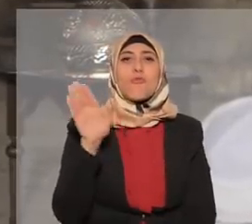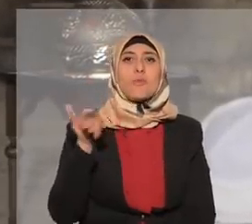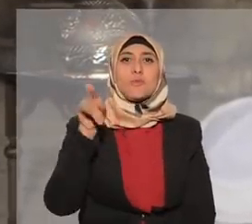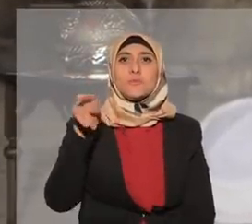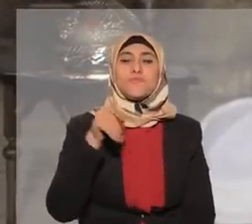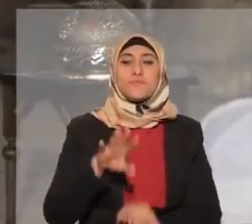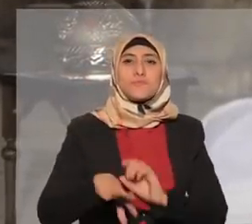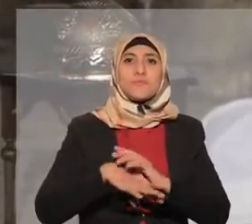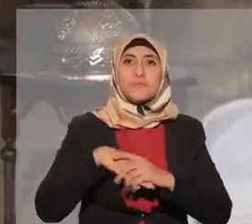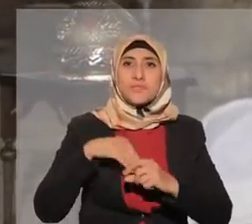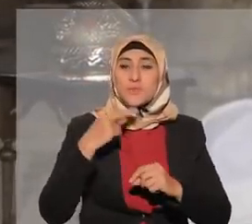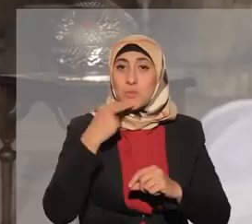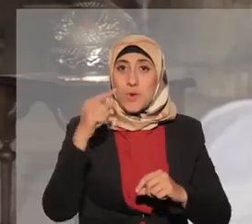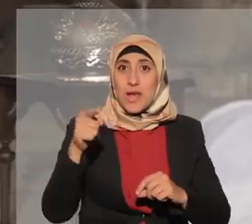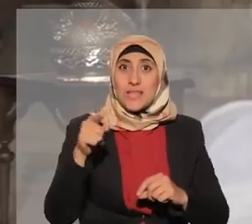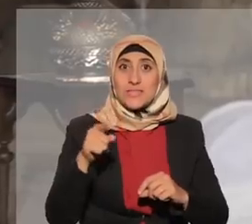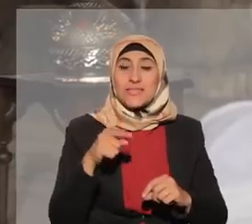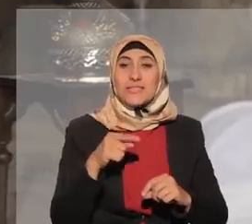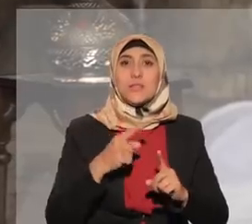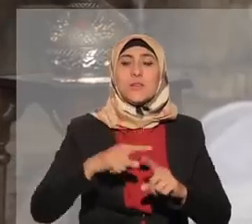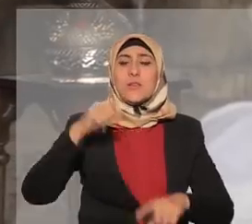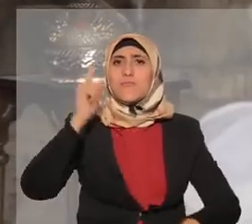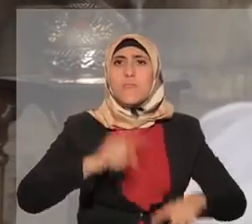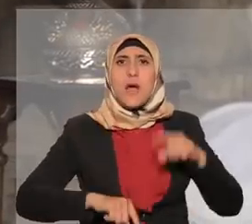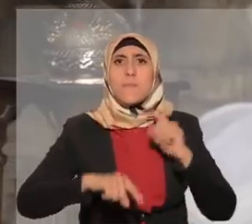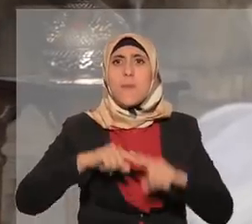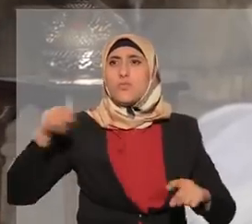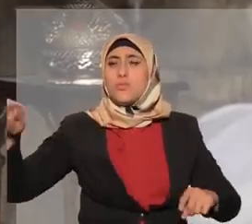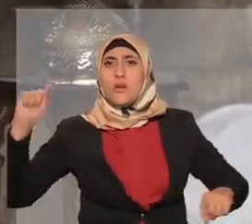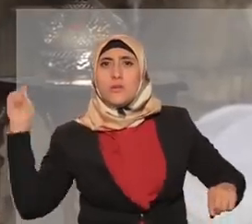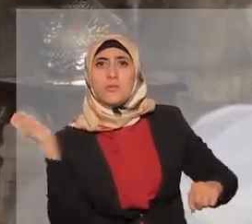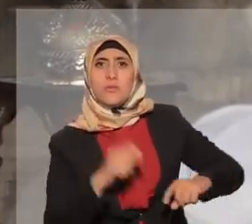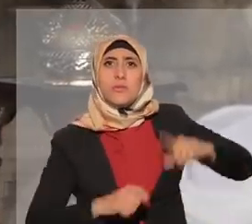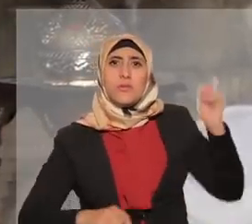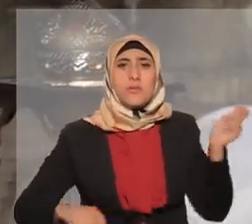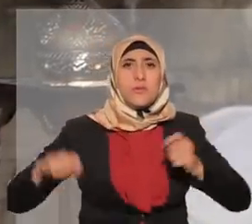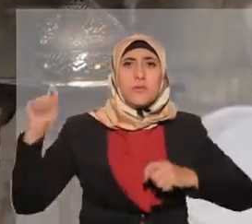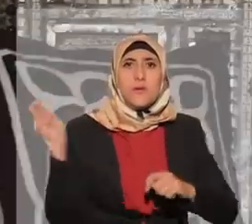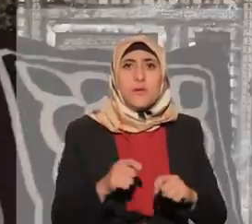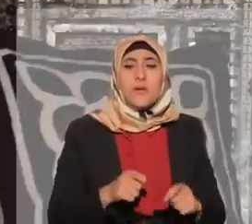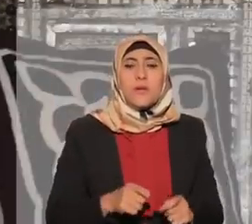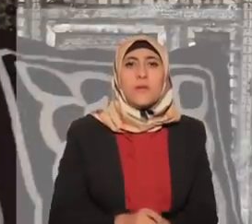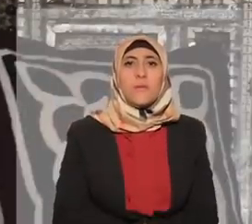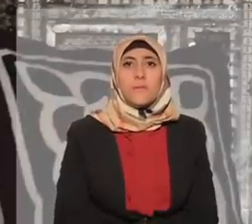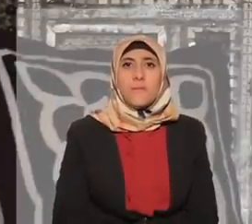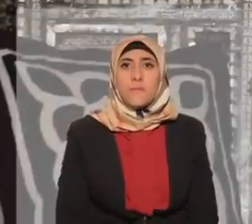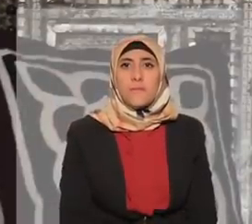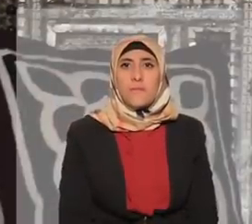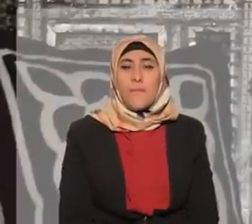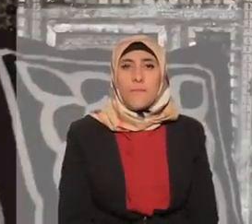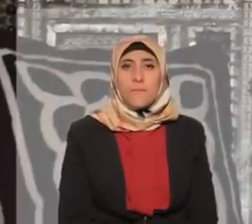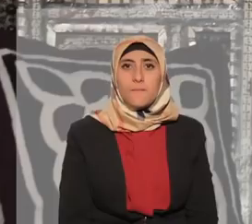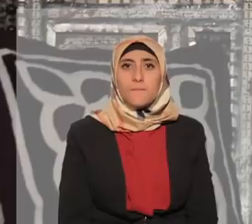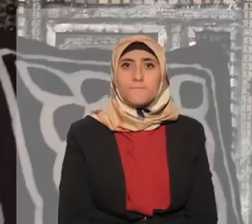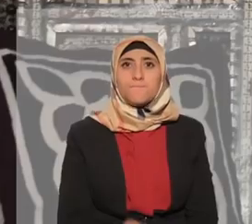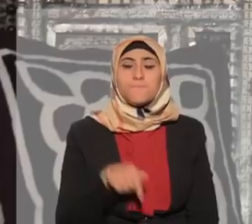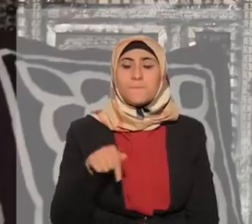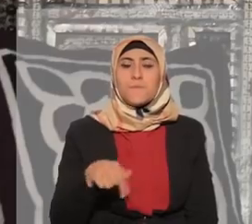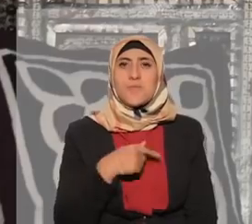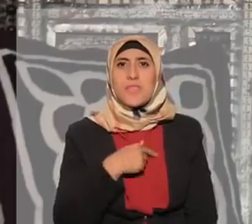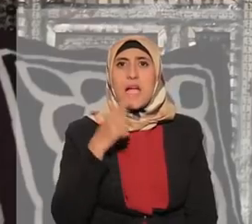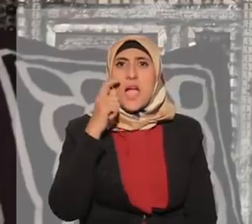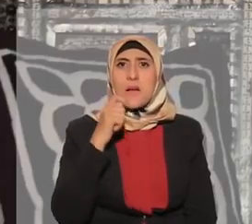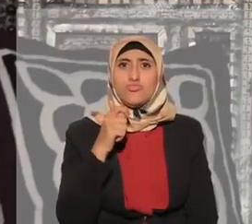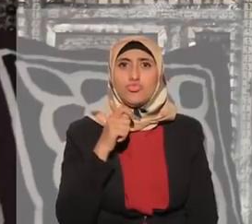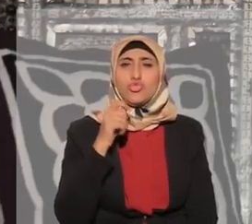حصلت لجمل عائشه نفس الشيء هذا، هذا يضرب وهذا يجلد وهذا. سيدنا ابو جعفر